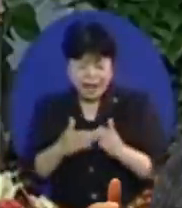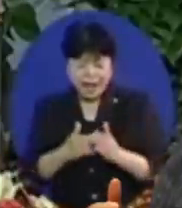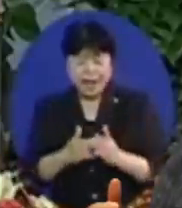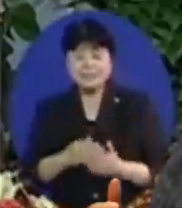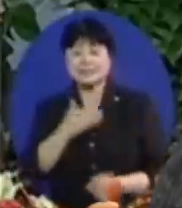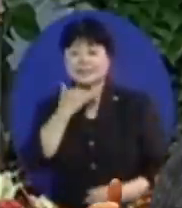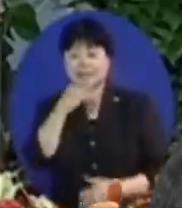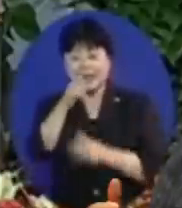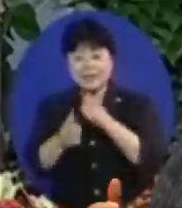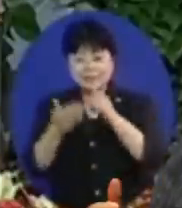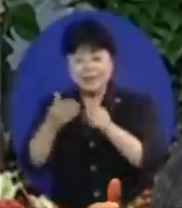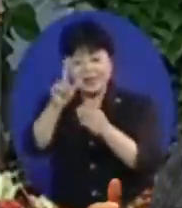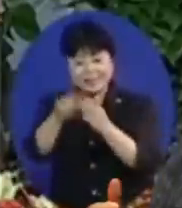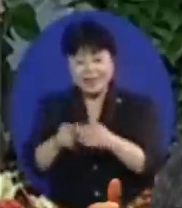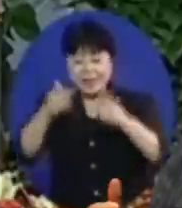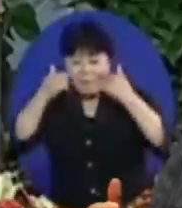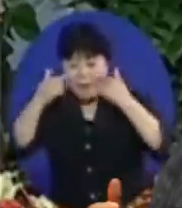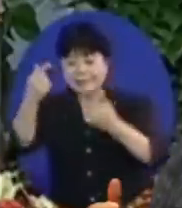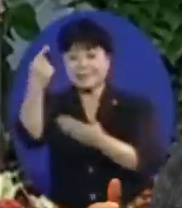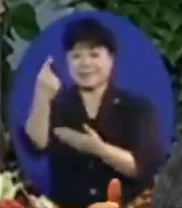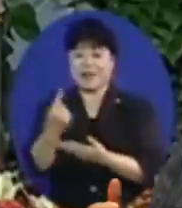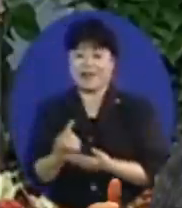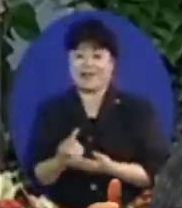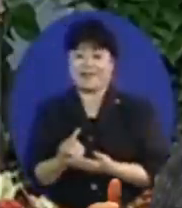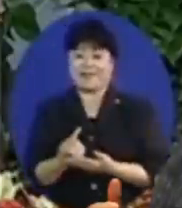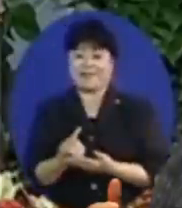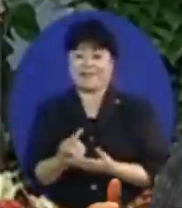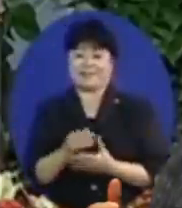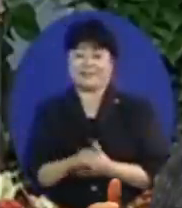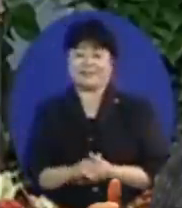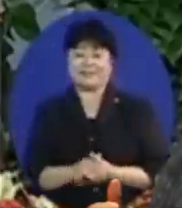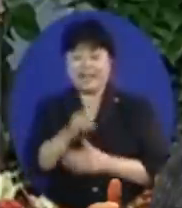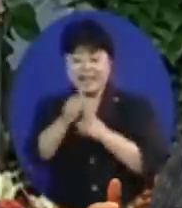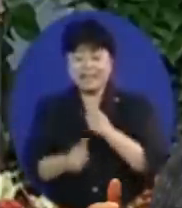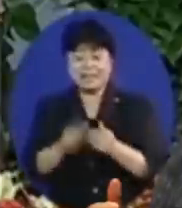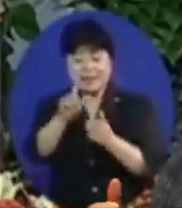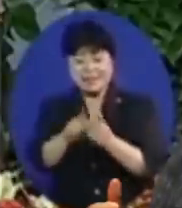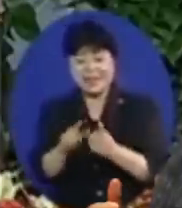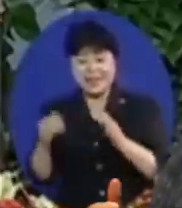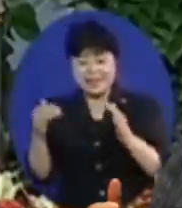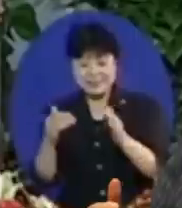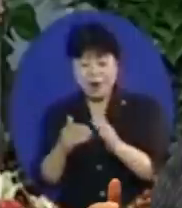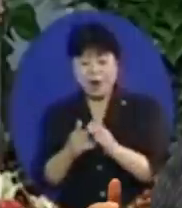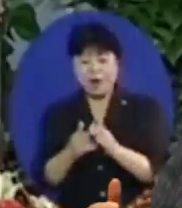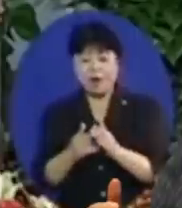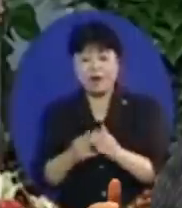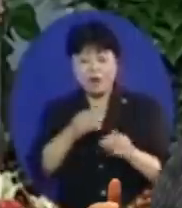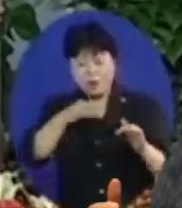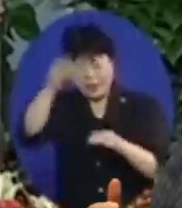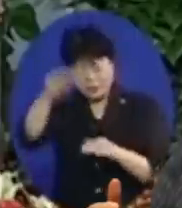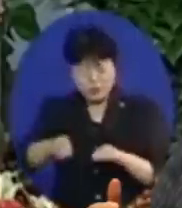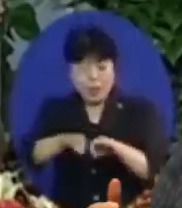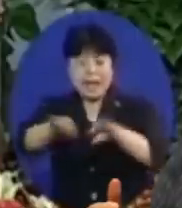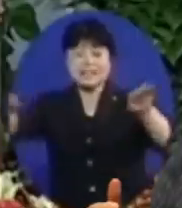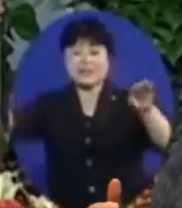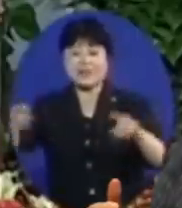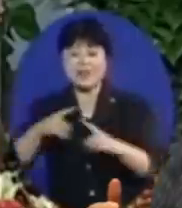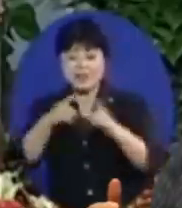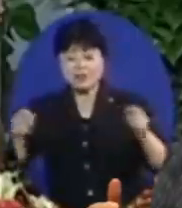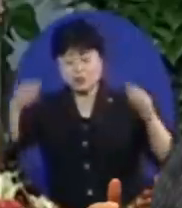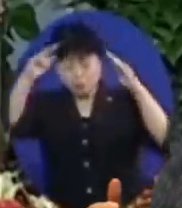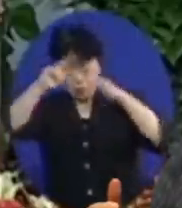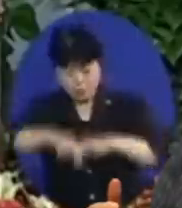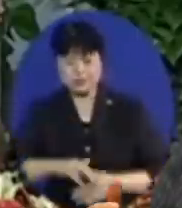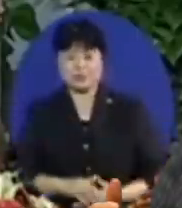기다리면 하나님의 때는 반드시 옵니다. 것입니다. 하나님의 때가 이르면 홍해수도 갈라지고 여리고성도